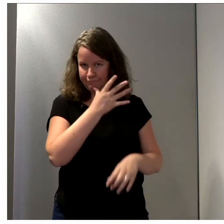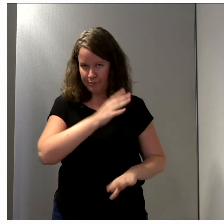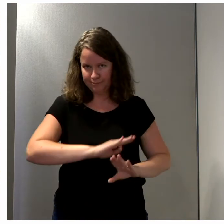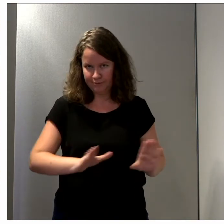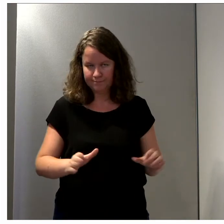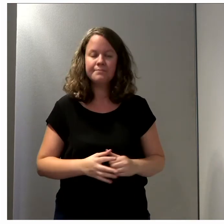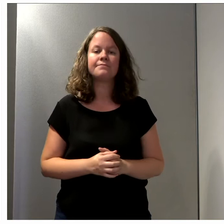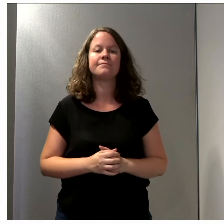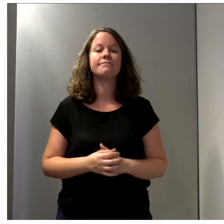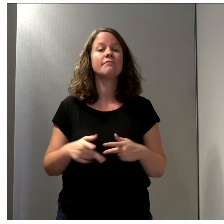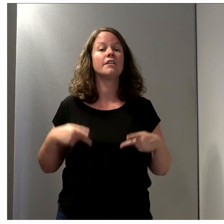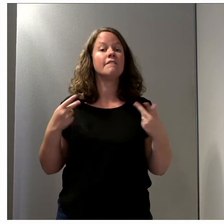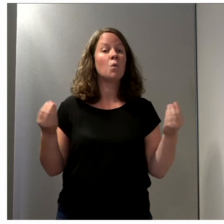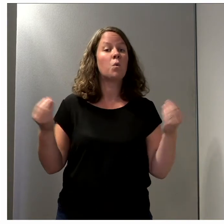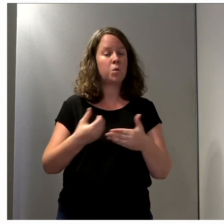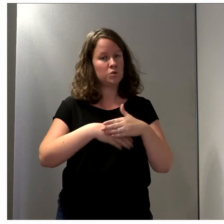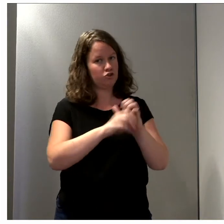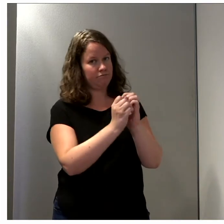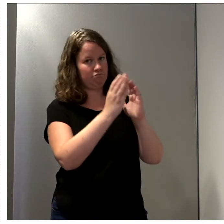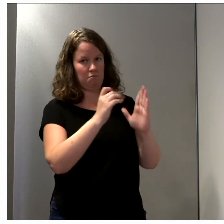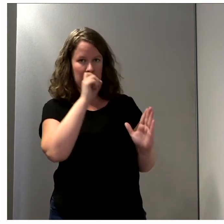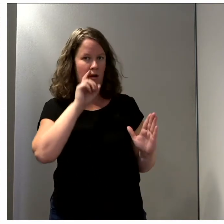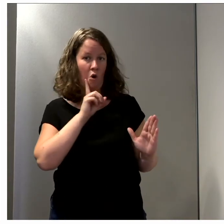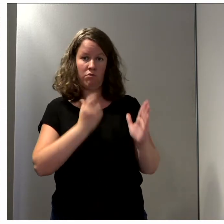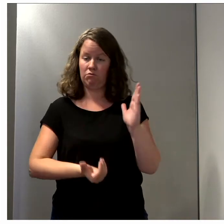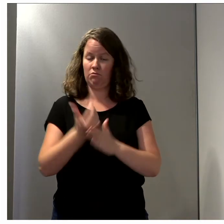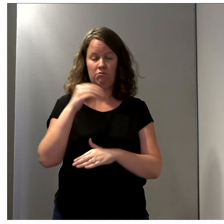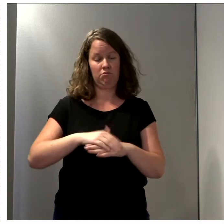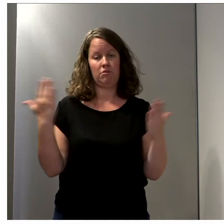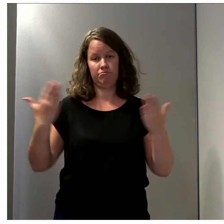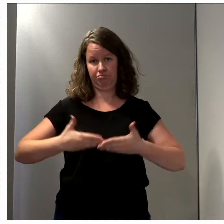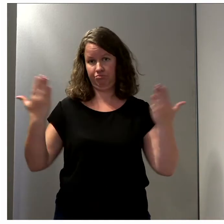vit au domicile de ses parents 24 heures sur 24.